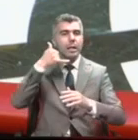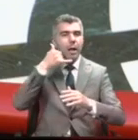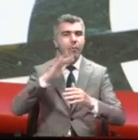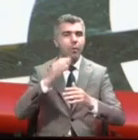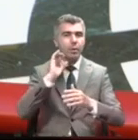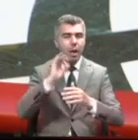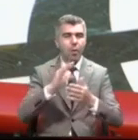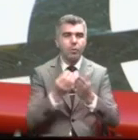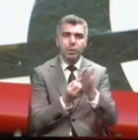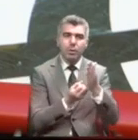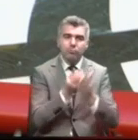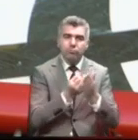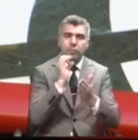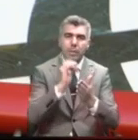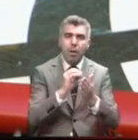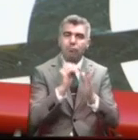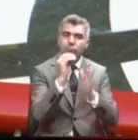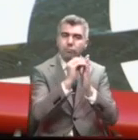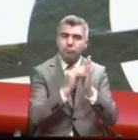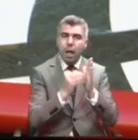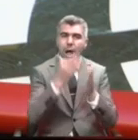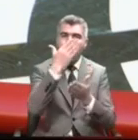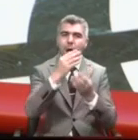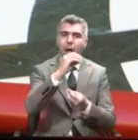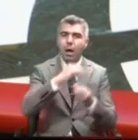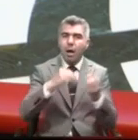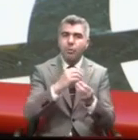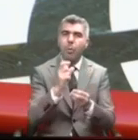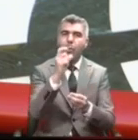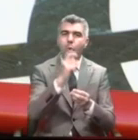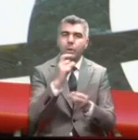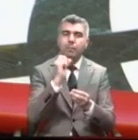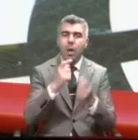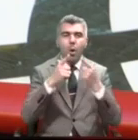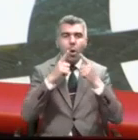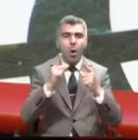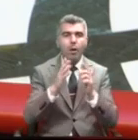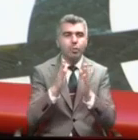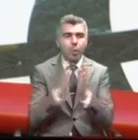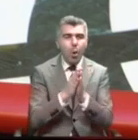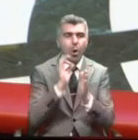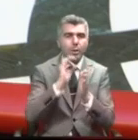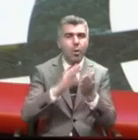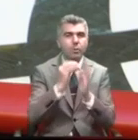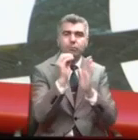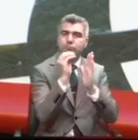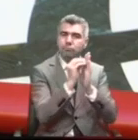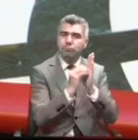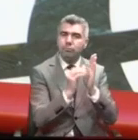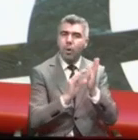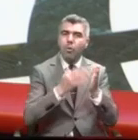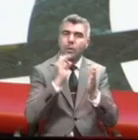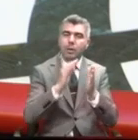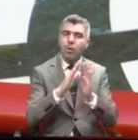يشمل كل الدروس والارشادات المتعلقه بها دائما ناسك الحجم بجميع اللهجات وكذا كتب دليل الحج والمعتبر